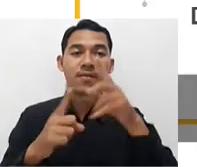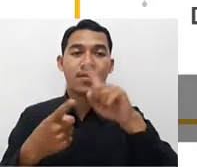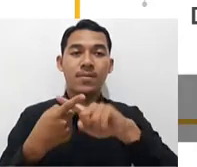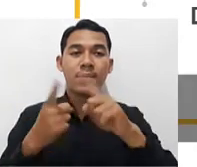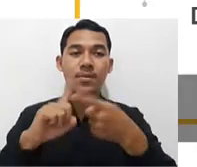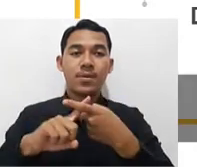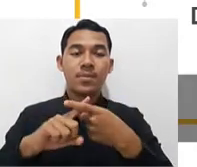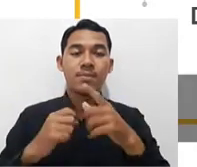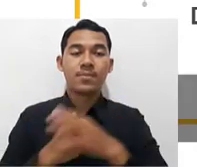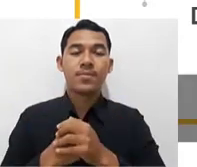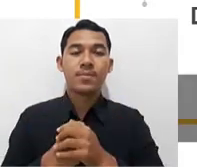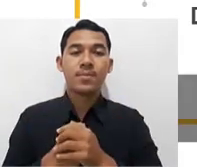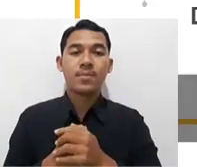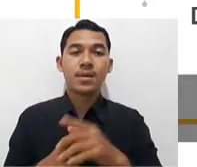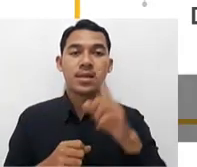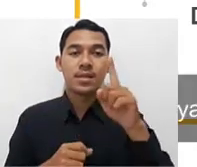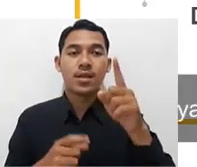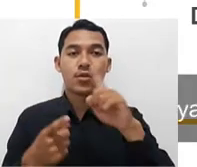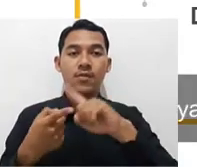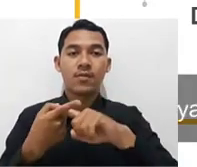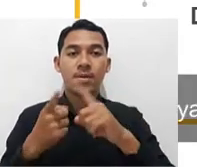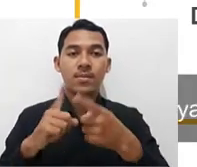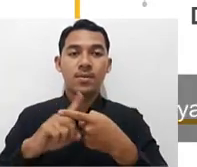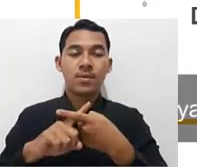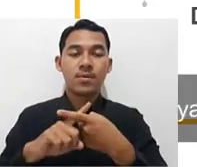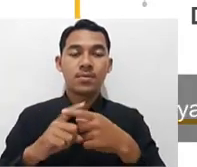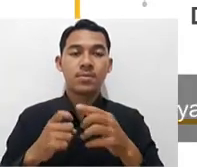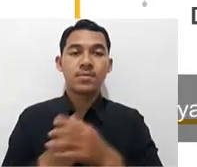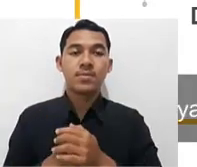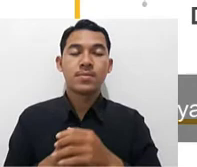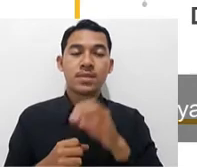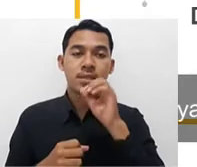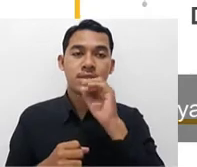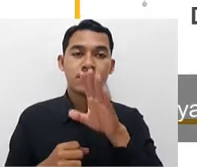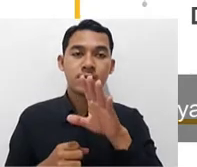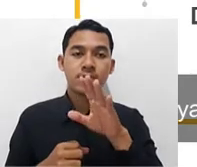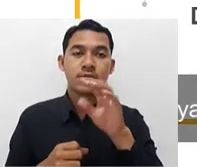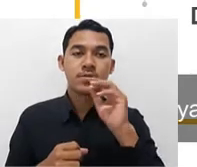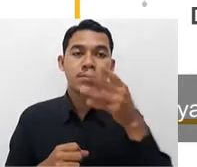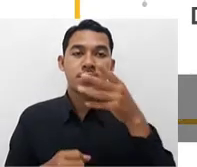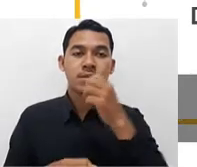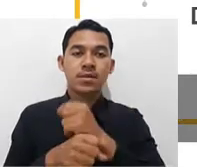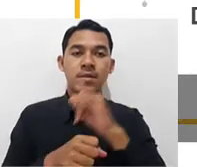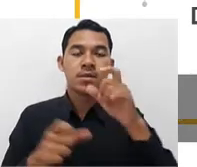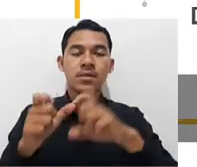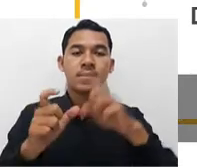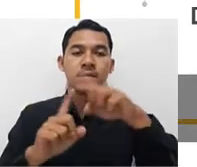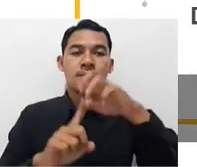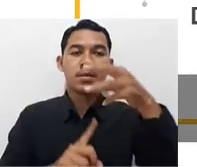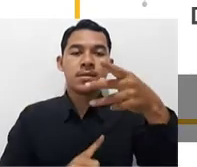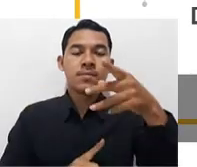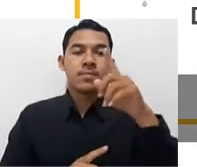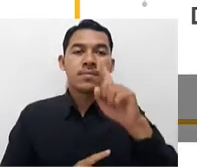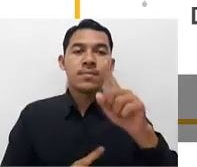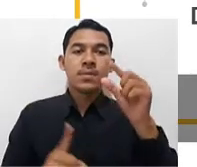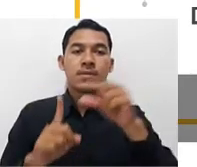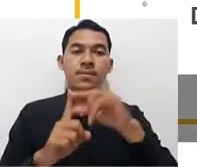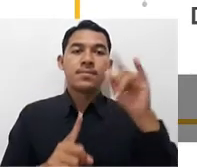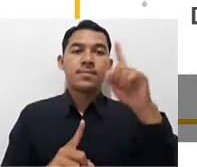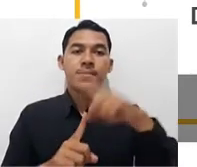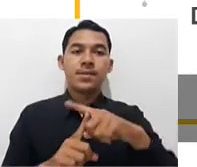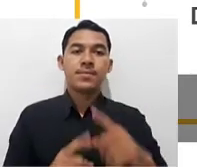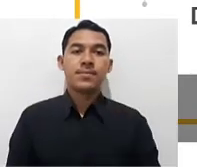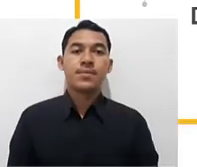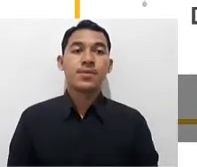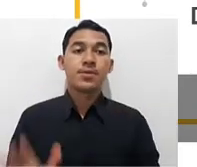Nah, kemudian satu buah flip-flop ya, itu juga dapat disebut sebagai register satu bit. Jadi, misalkan ada satu buah flip-flop,